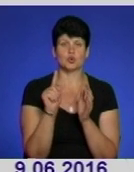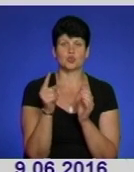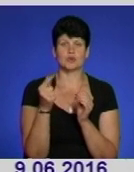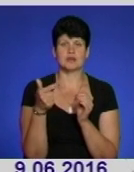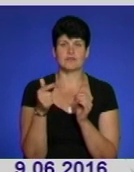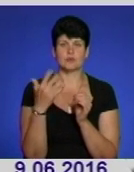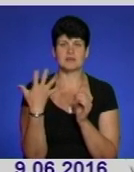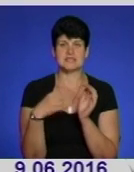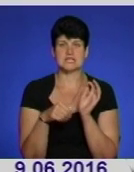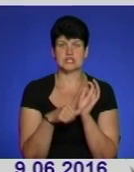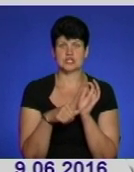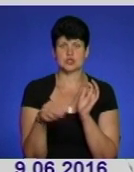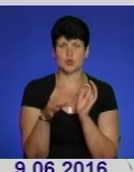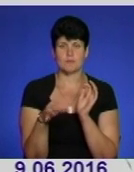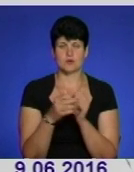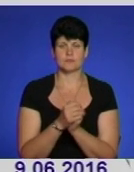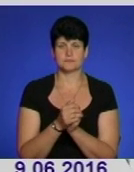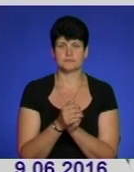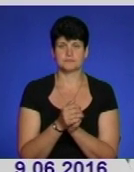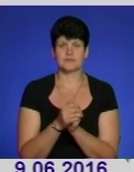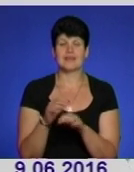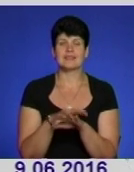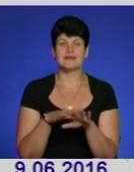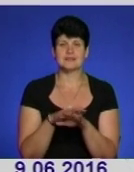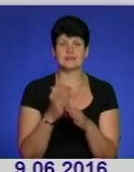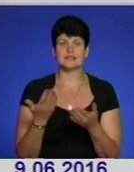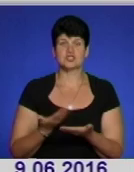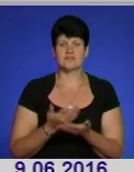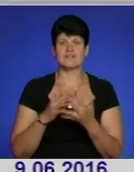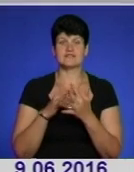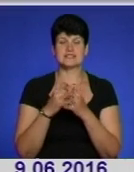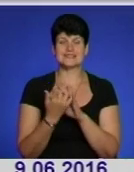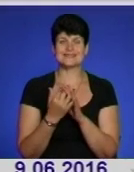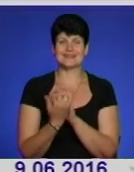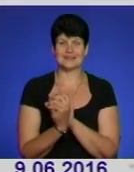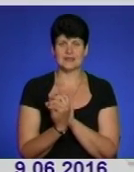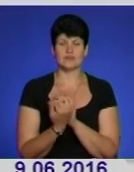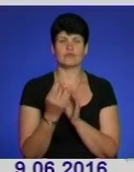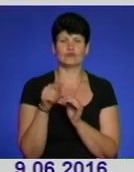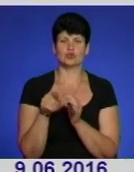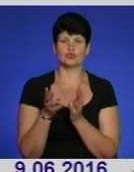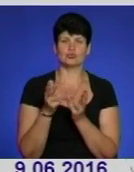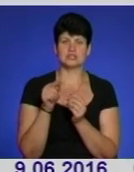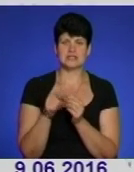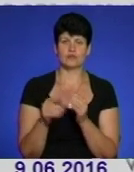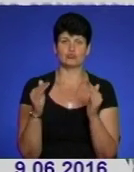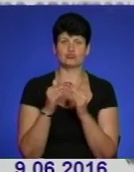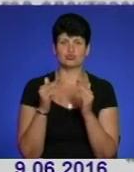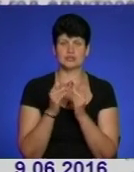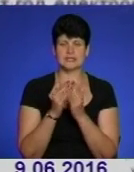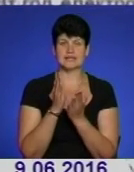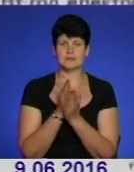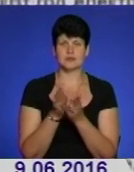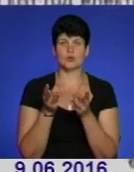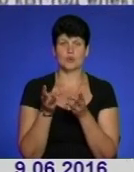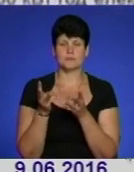1 гривню 56 копійок за кВт. Населенню, яке проживає в сільській місцевості, у тому числі, яке проживає в житлових будинках, обладнаних